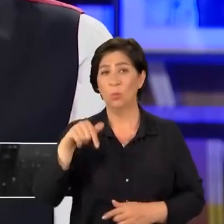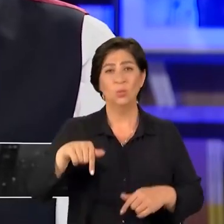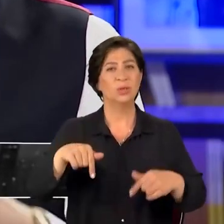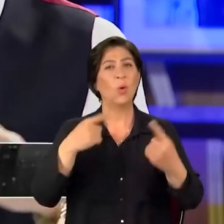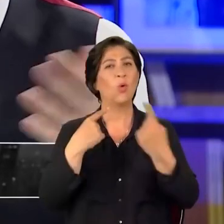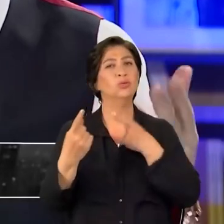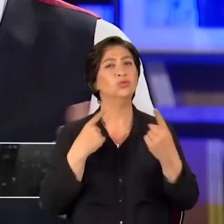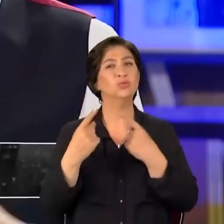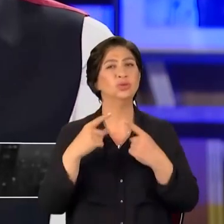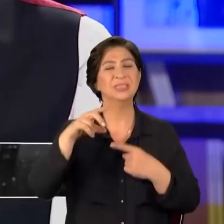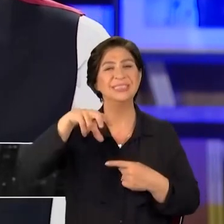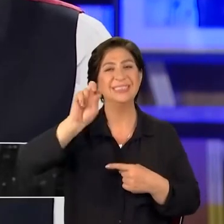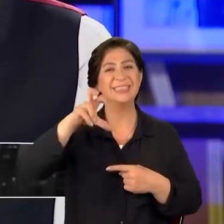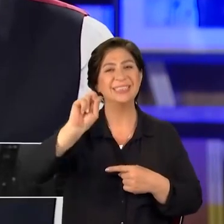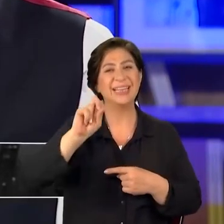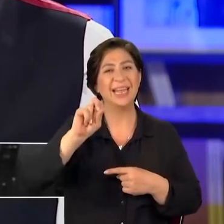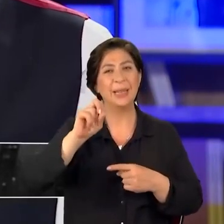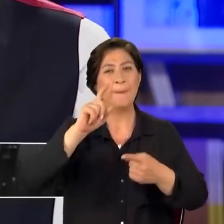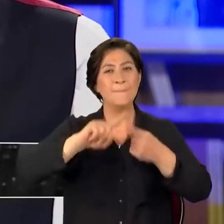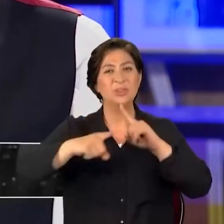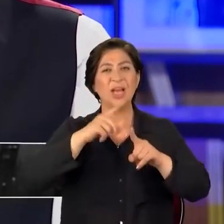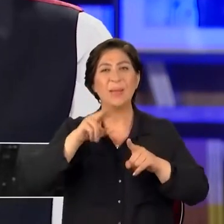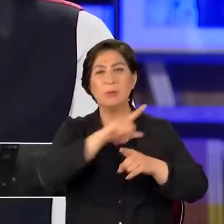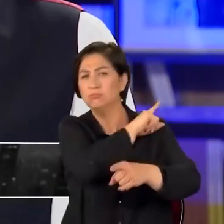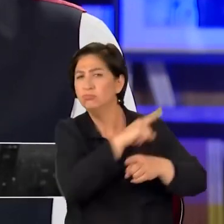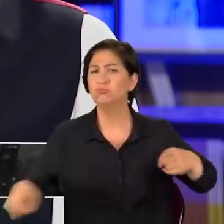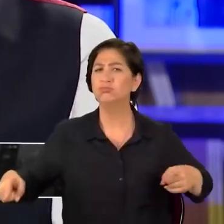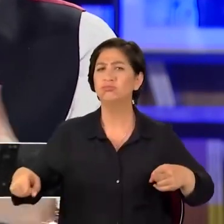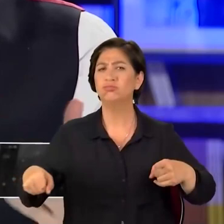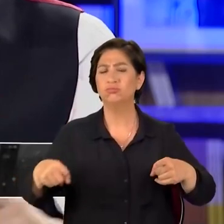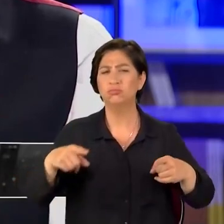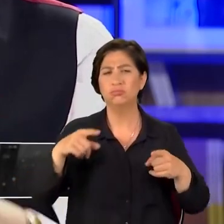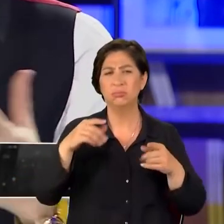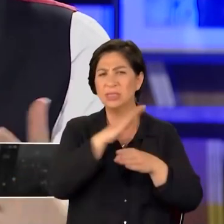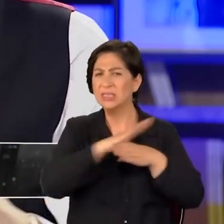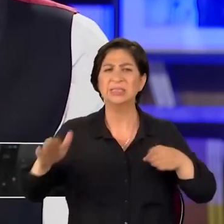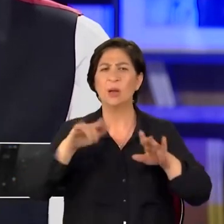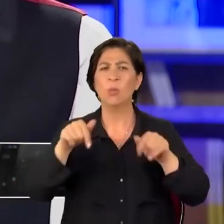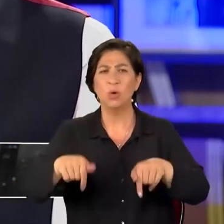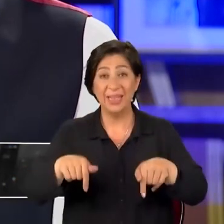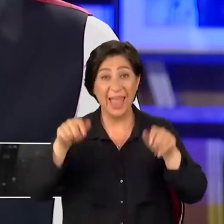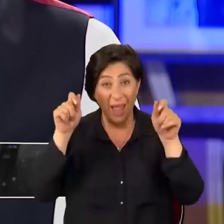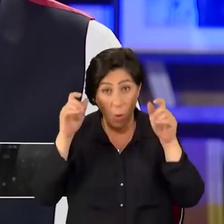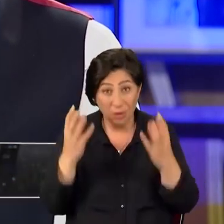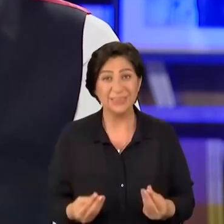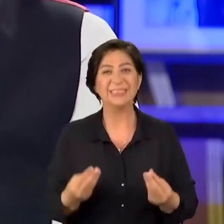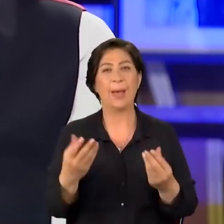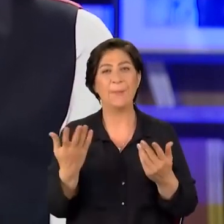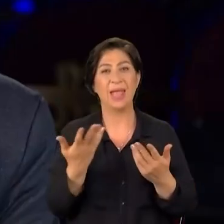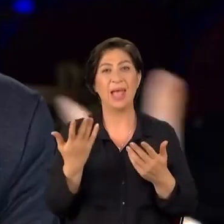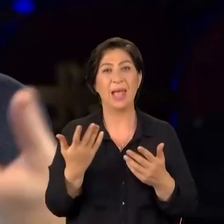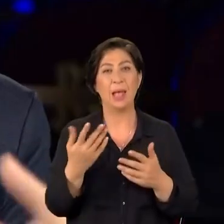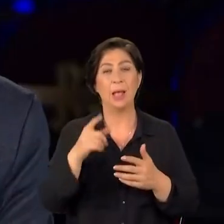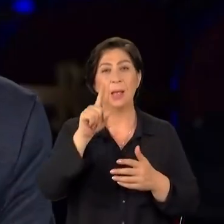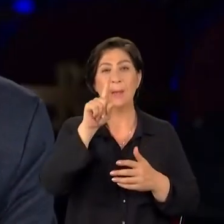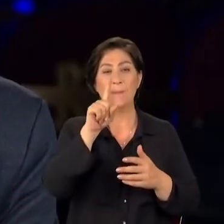konuştuğumuz 80'lerde bıçak gibi kesilen ve bugün de yaşatılsa da örneğin işte